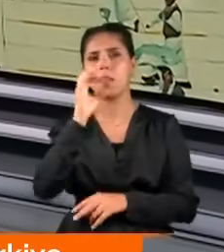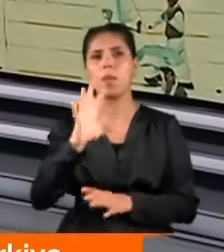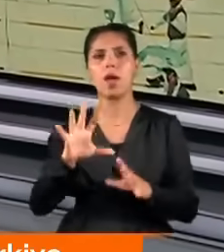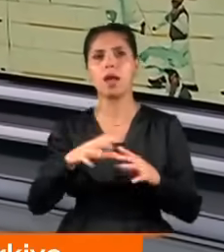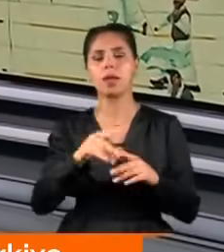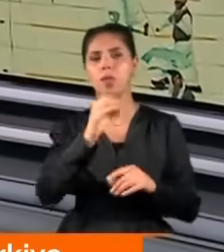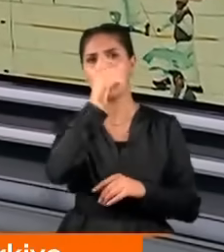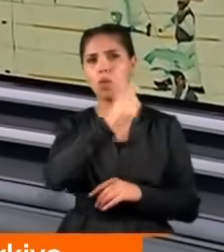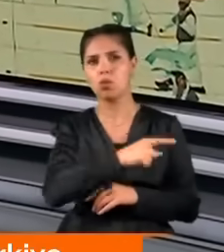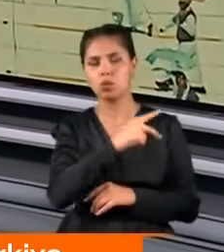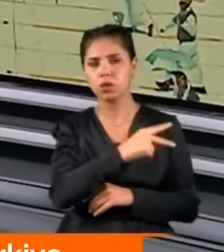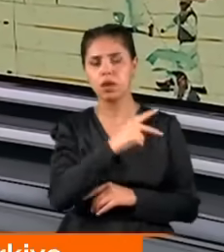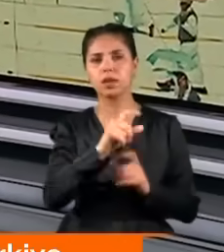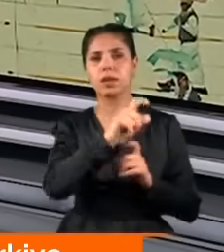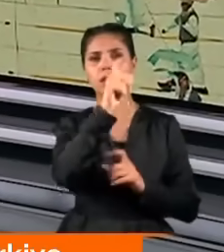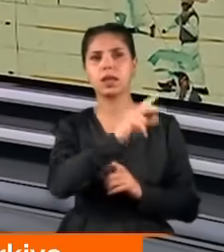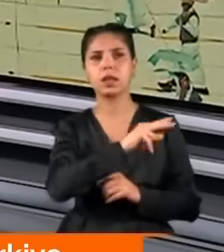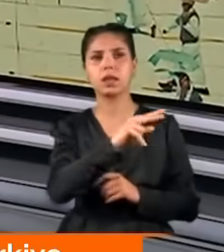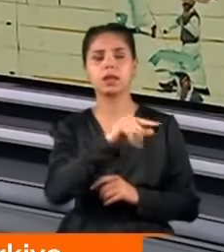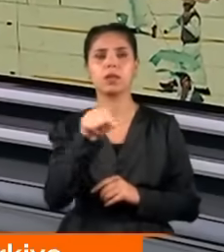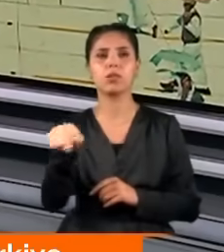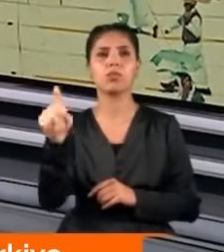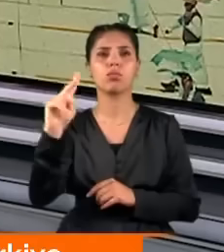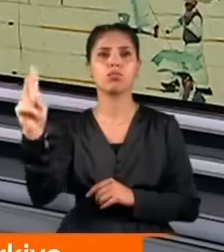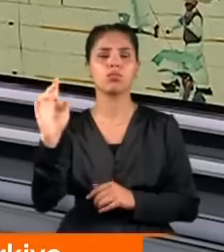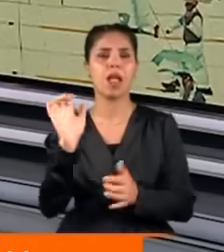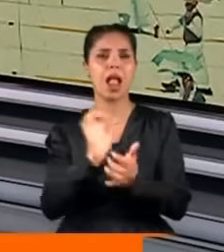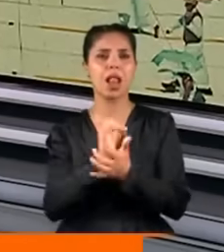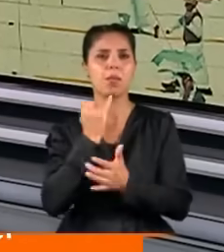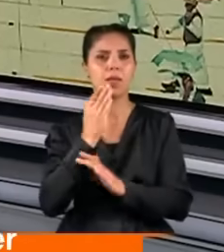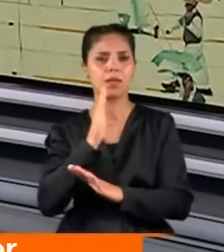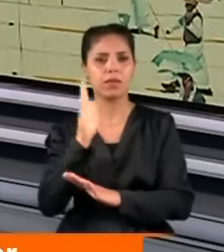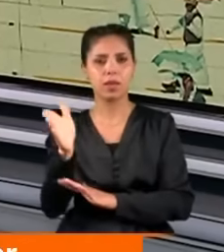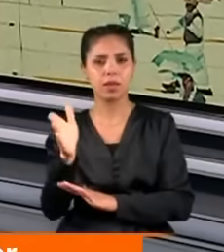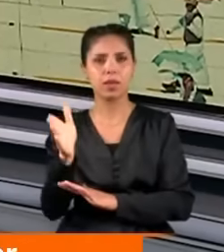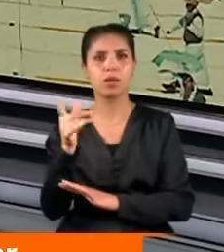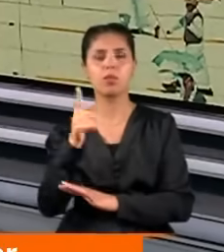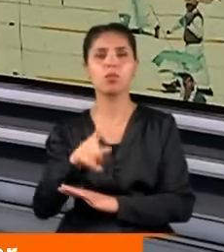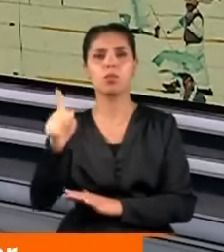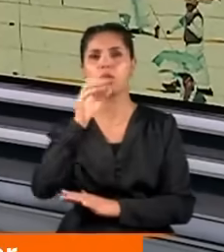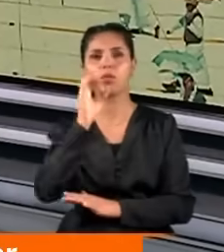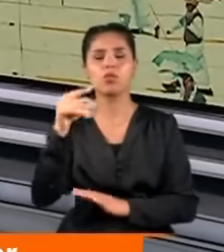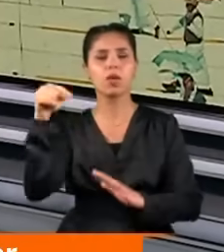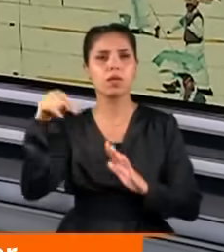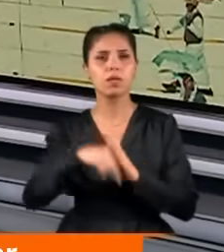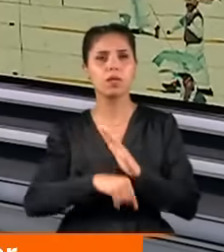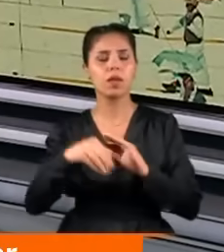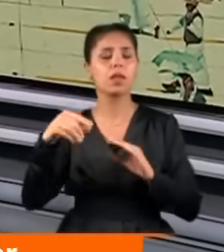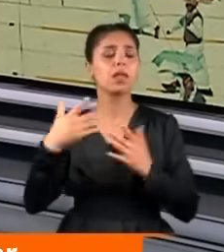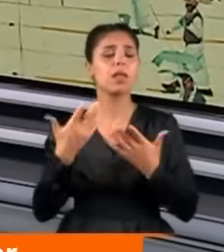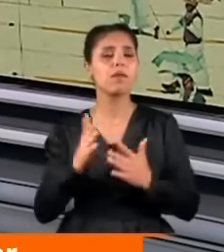Haber ekibinden Ozan Ulaş Caymaz ve Saadettin Ali Usta bugün Çağlar ailesinin konuğuydu ve bu çağrının arkasındaki